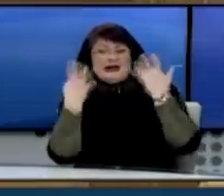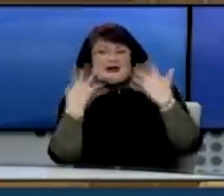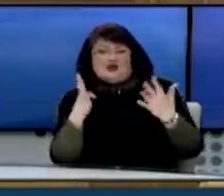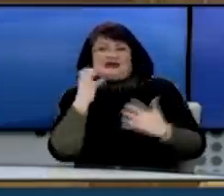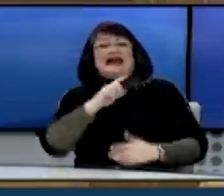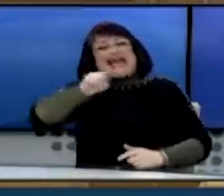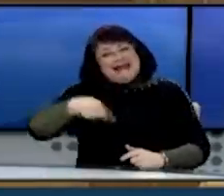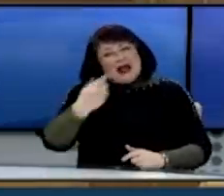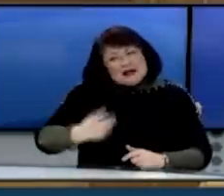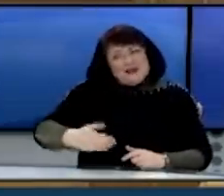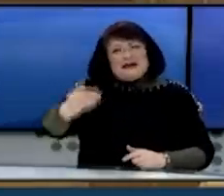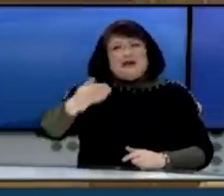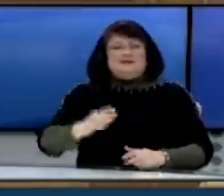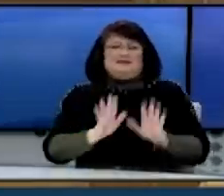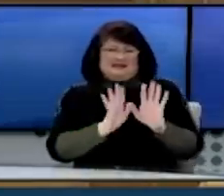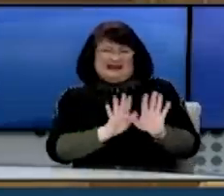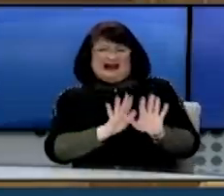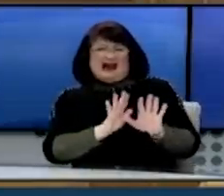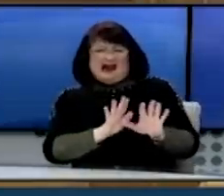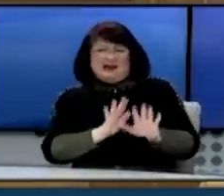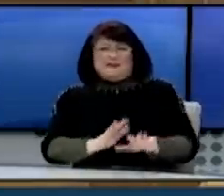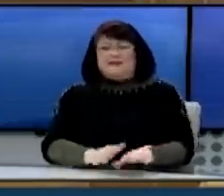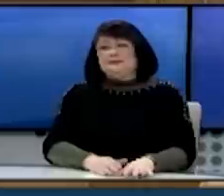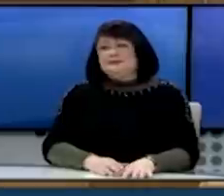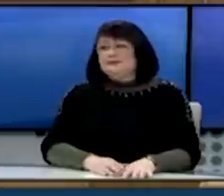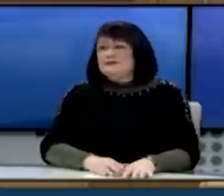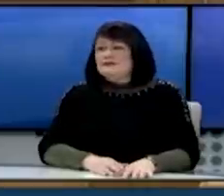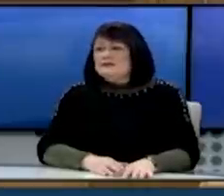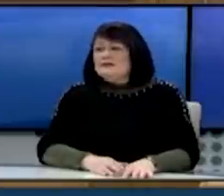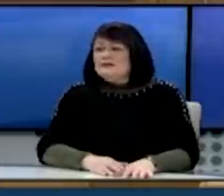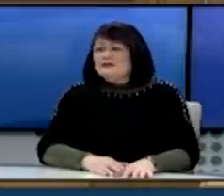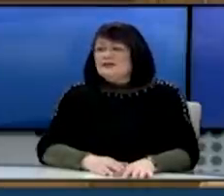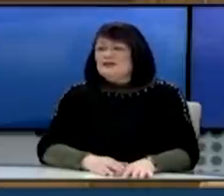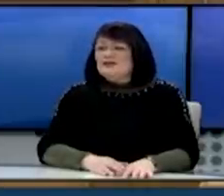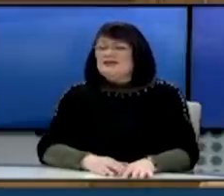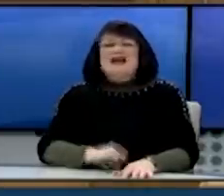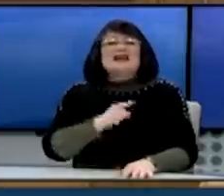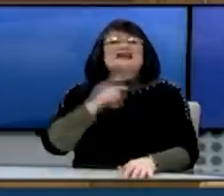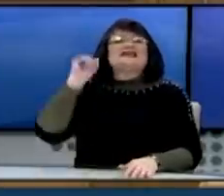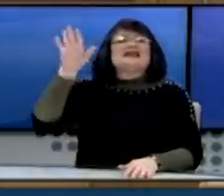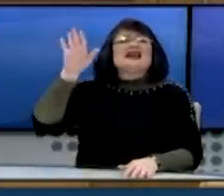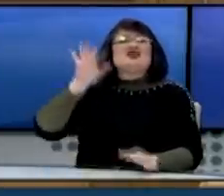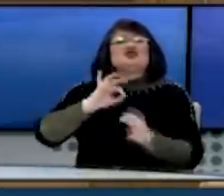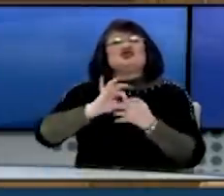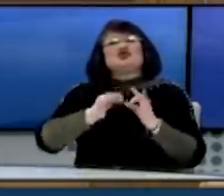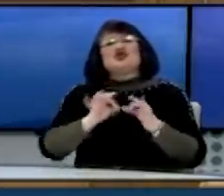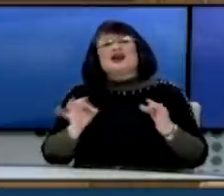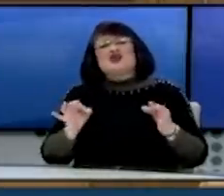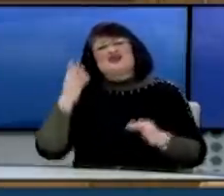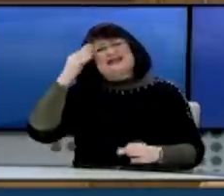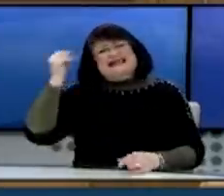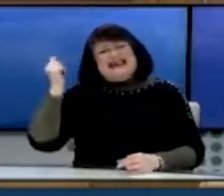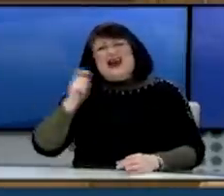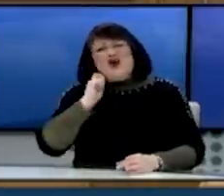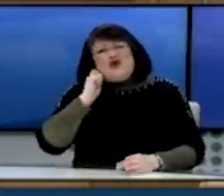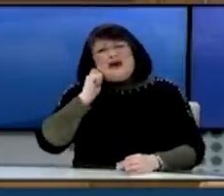1949. Και καλά, αυτός ο, πώς τον λένε, αυτός ο ξένος ιστορικός, ο ιστοριοδίφης, τον ξεχνάω,